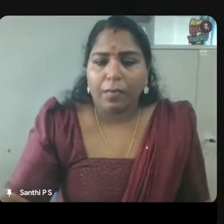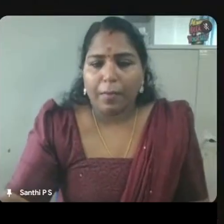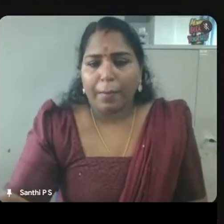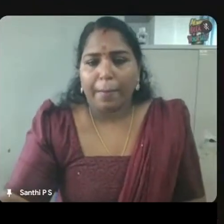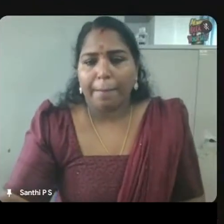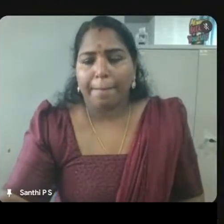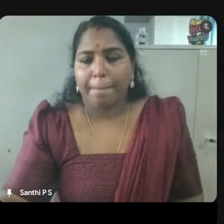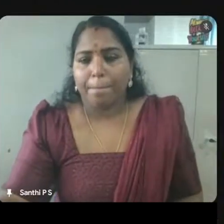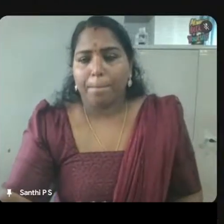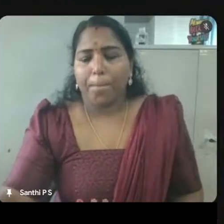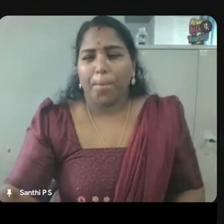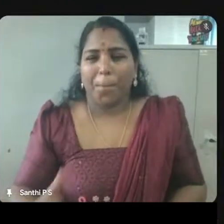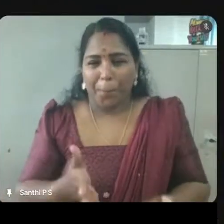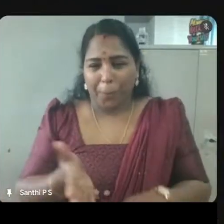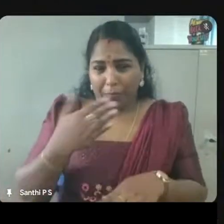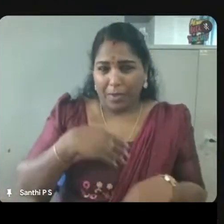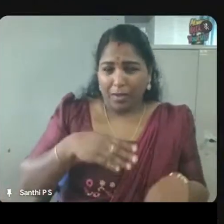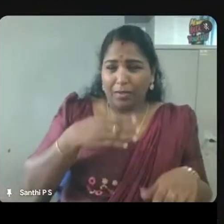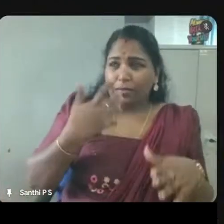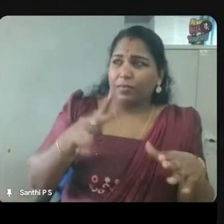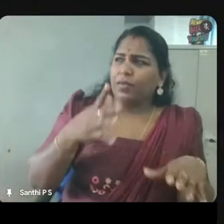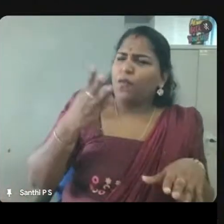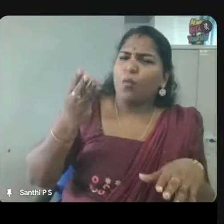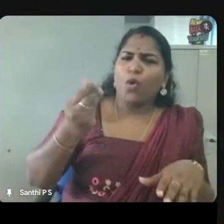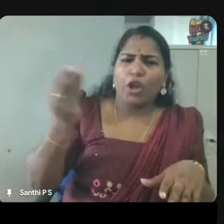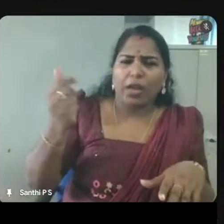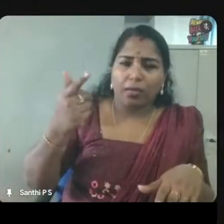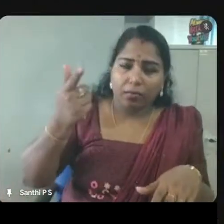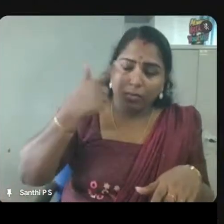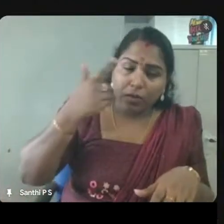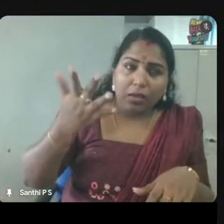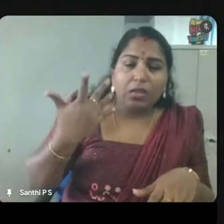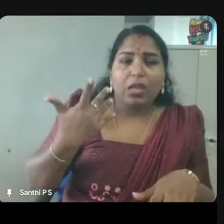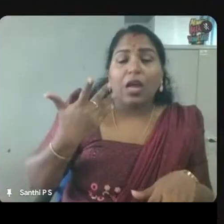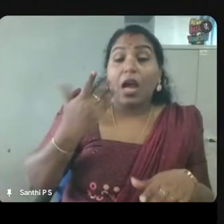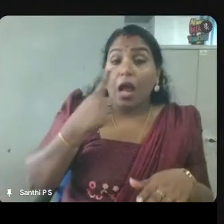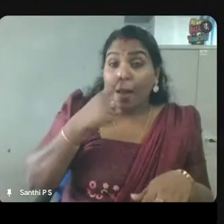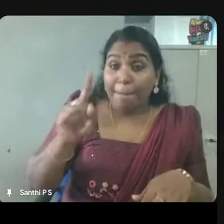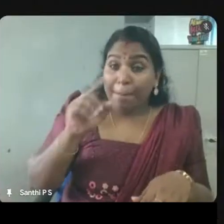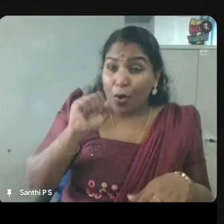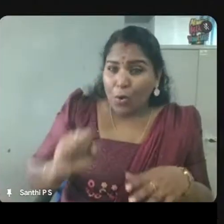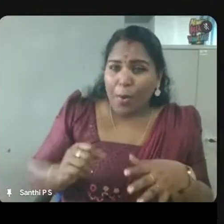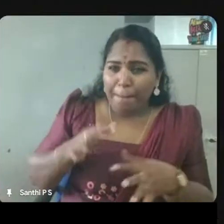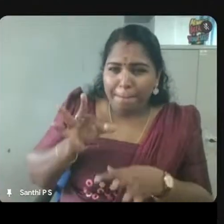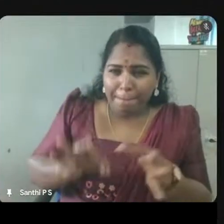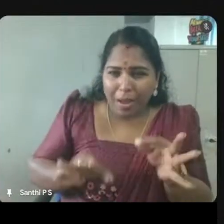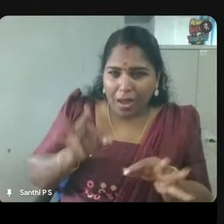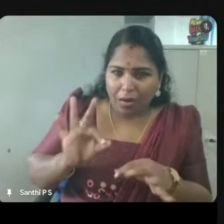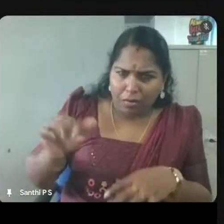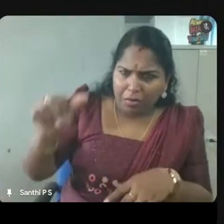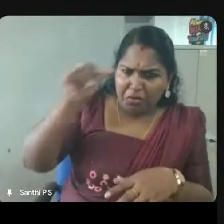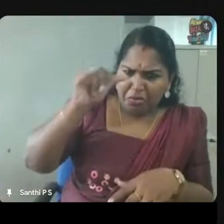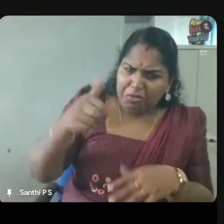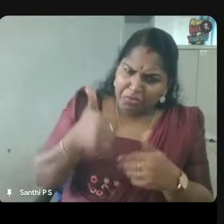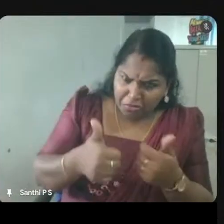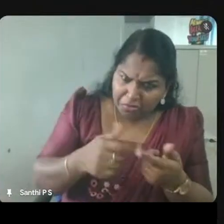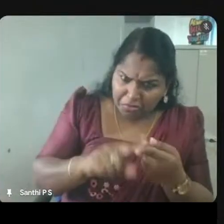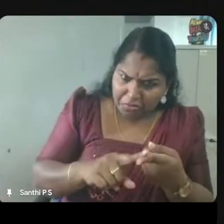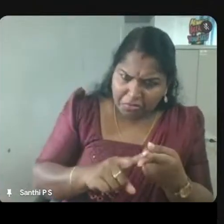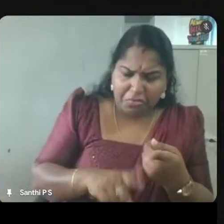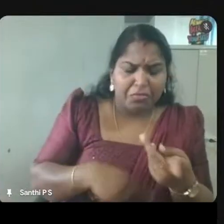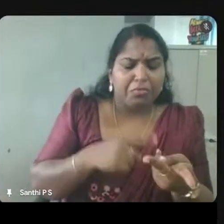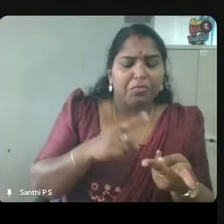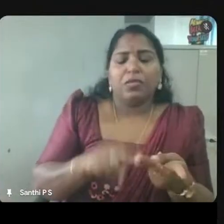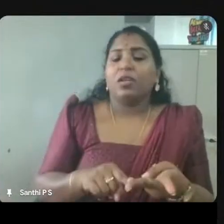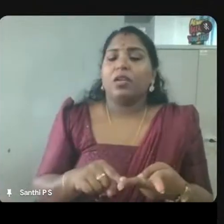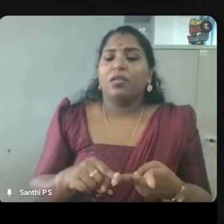പറയുന്നത് സാധാരണ ആൾക്കാർ പ്രാക്ടീസ് ചെയ്യാറുള്ളതാണ്. അപ്പൊ അതിലെന്തെങ്കിലും യാഥാർത്ഥ്യമുണ്ടോ? രണ്ടാമത്തെ ക്വസ്റ്റ്യൻ, ഒരു മിത്ത് പോലെ